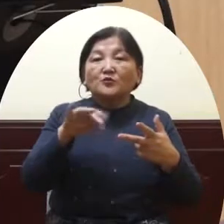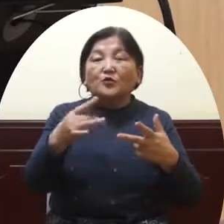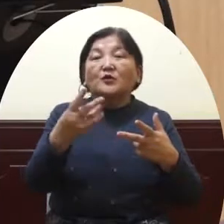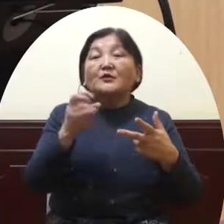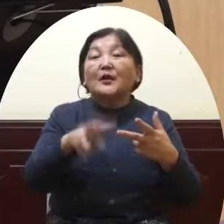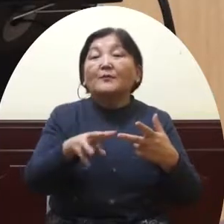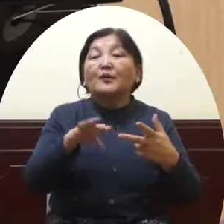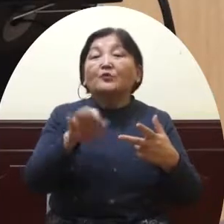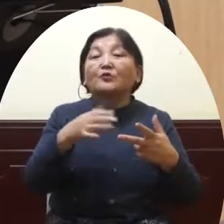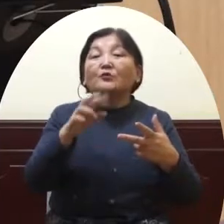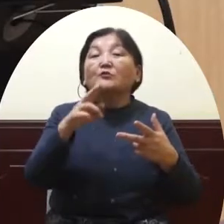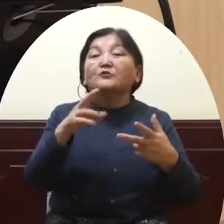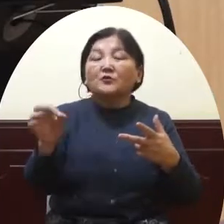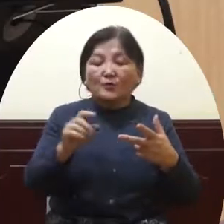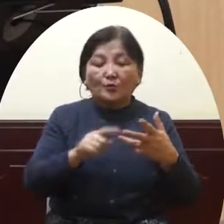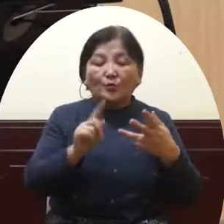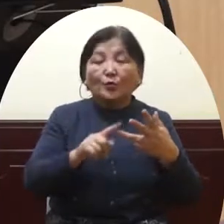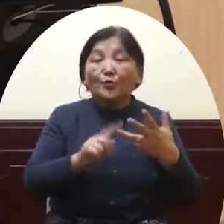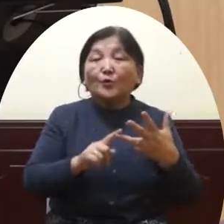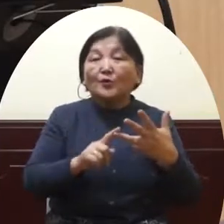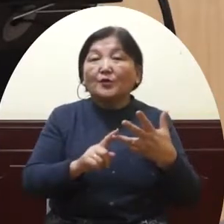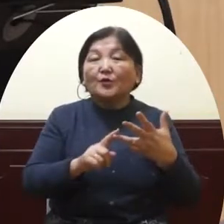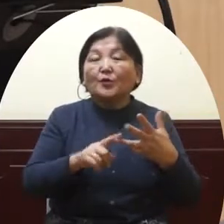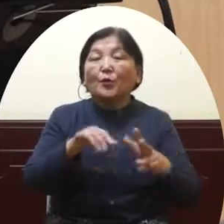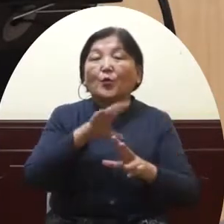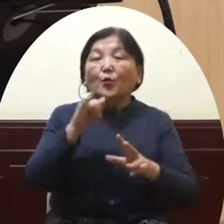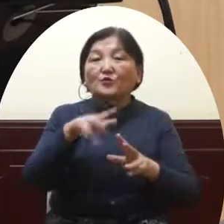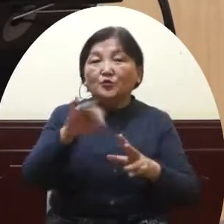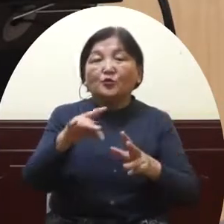бас анхаарч үзэхгүй болохгүй юм байна. Дөрөвдүгээрт нь бол энэ улс төрийн соёл.